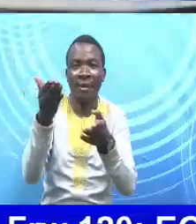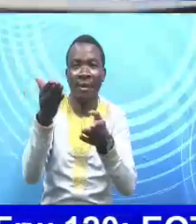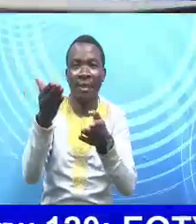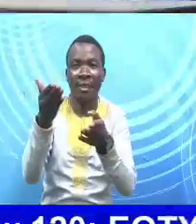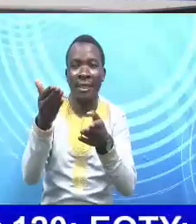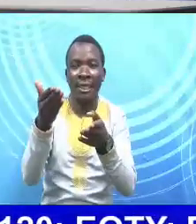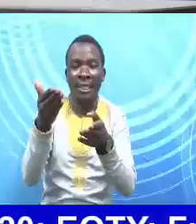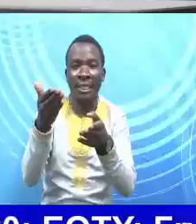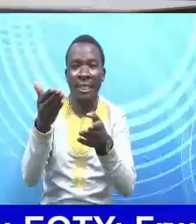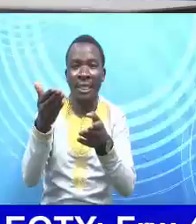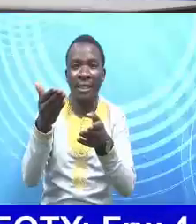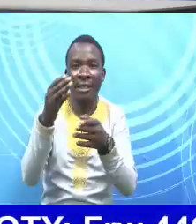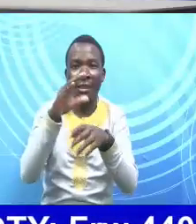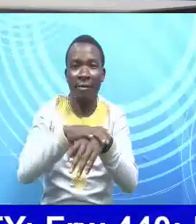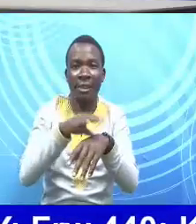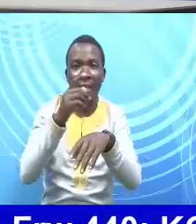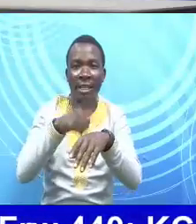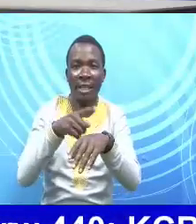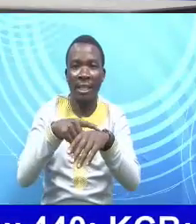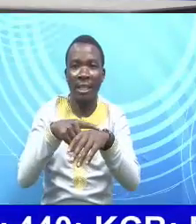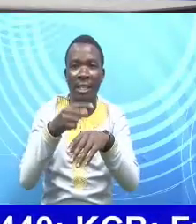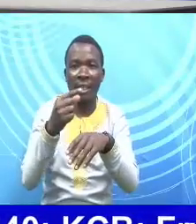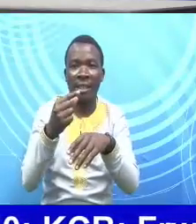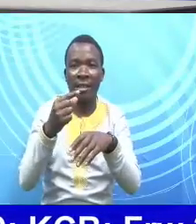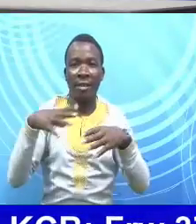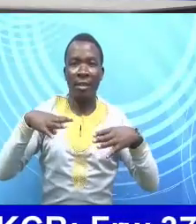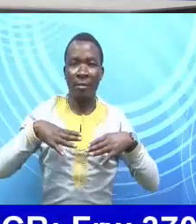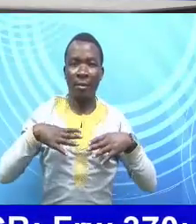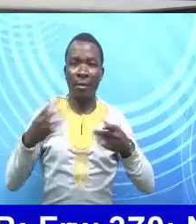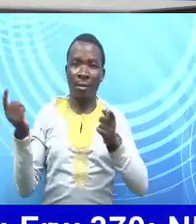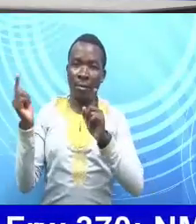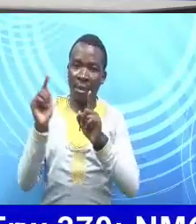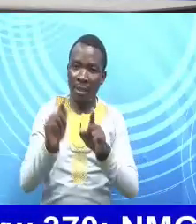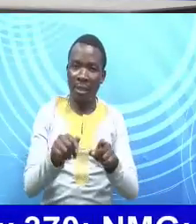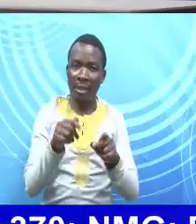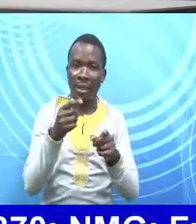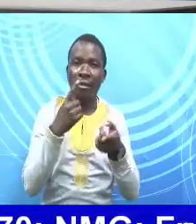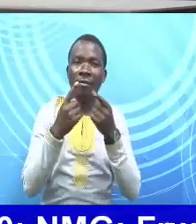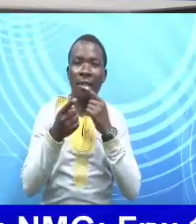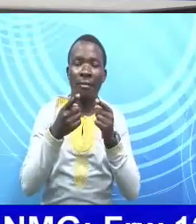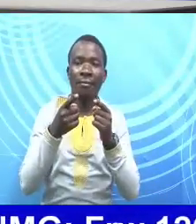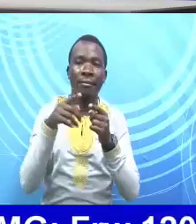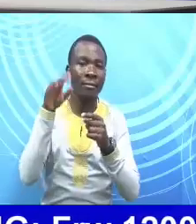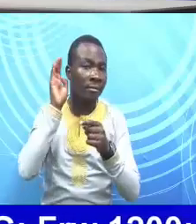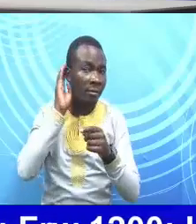tugiye gufata akanya gato k'ikiruhuko turagaruka n'amakuru noneho avugwa mu mikino